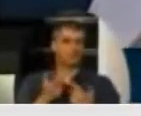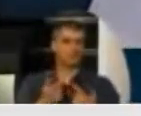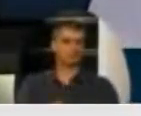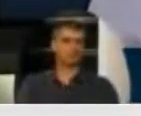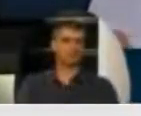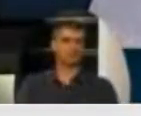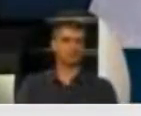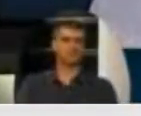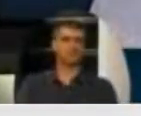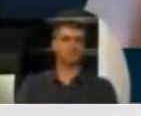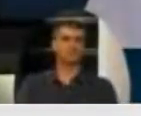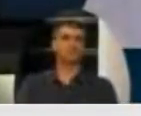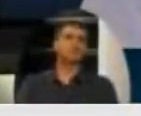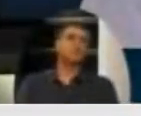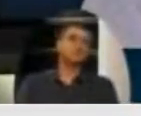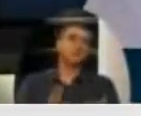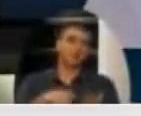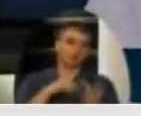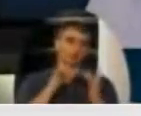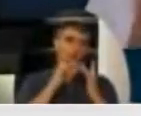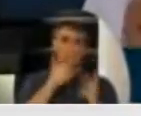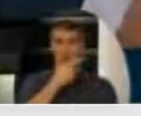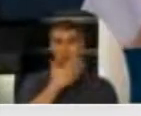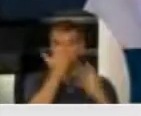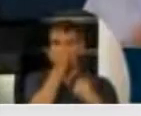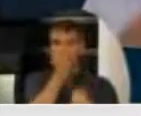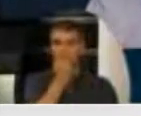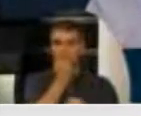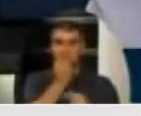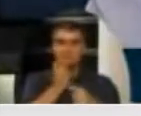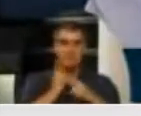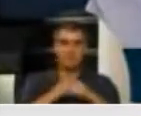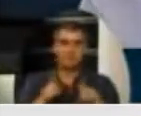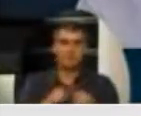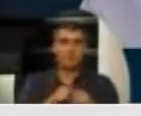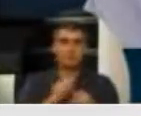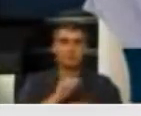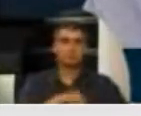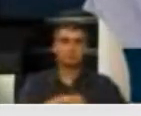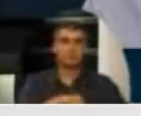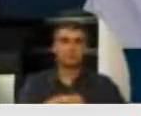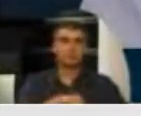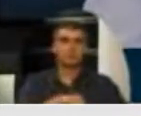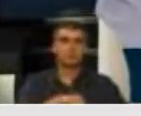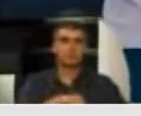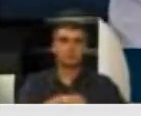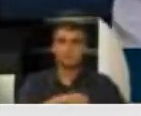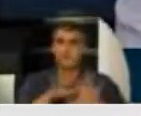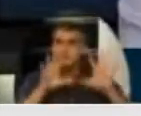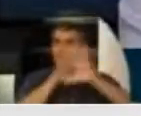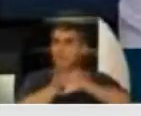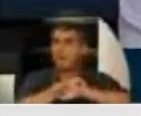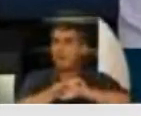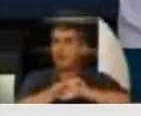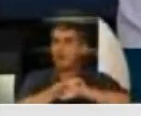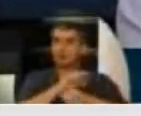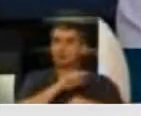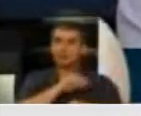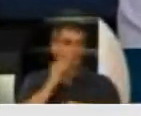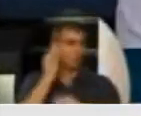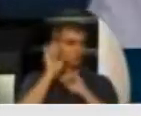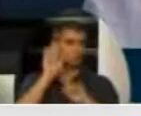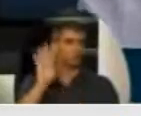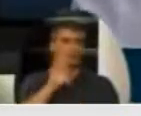את הכוח שלו קצת, כי גם מול החמאס, ובדיוק באותה שעה, בלילה, זה היה ההודעה